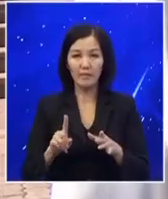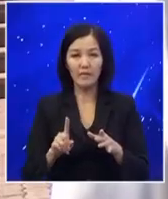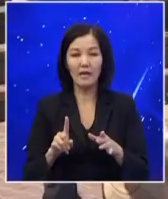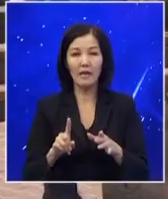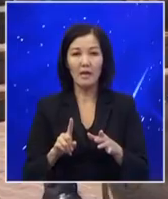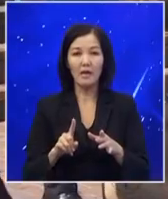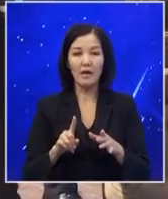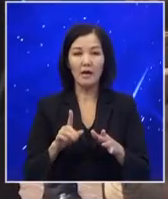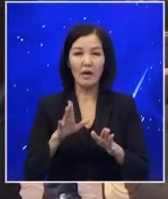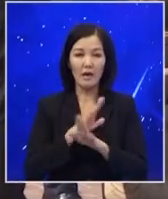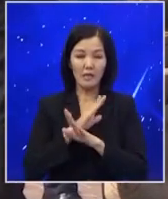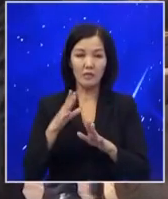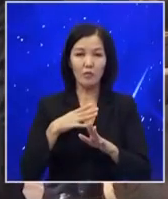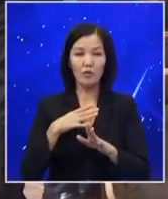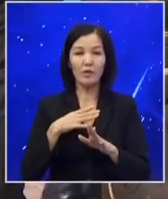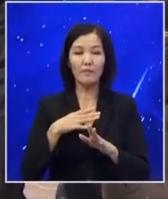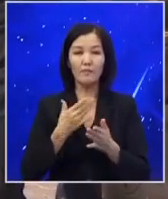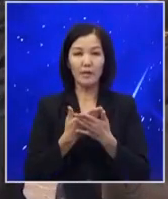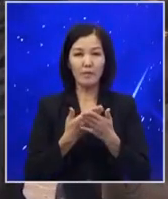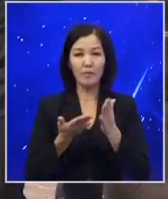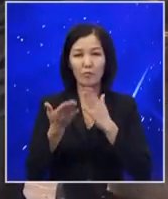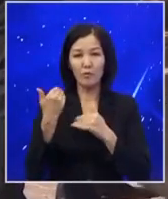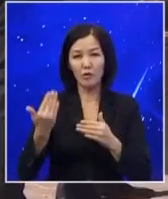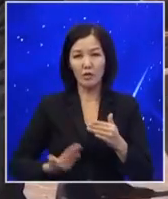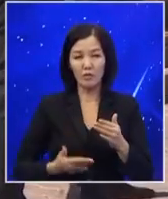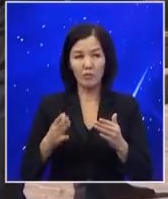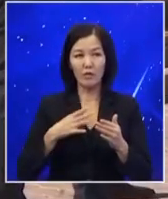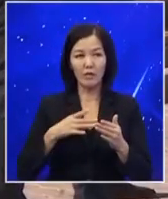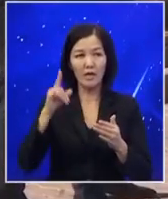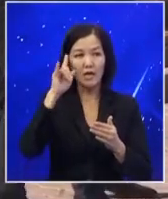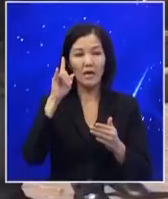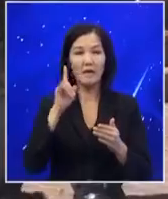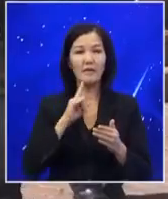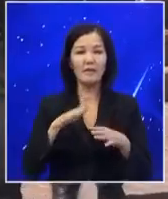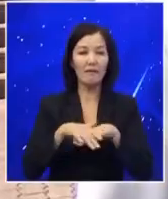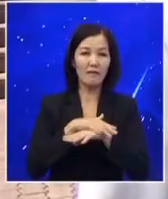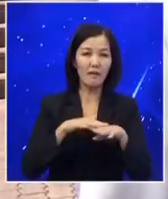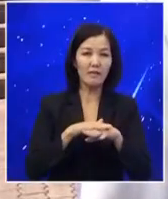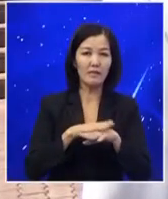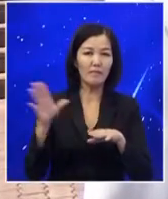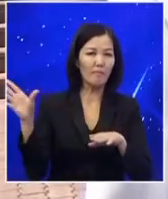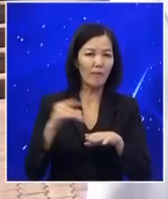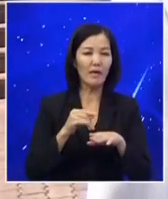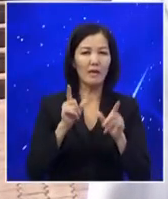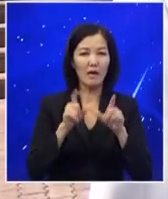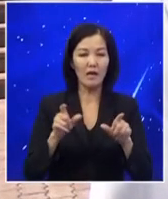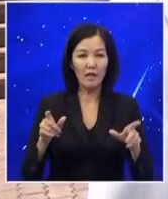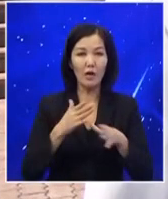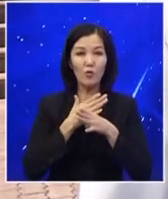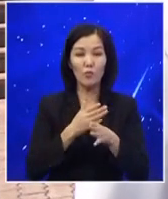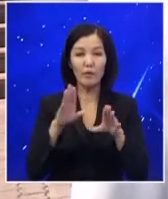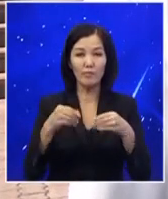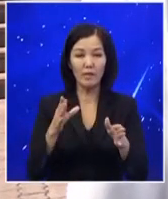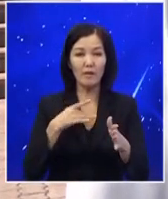отырмыз. Көз тірісінде ол кісінің Қазақ даласында көп адам жақсылығын көрді. Сол апамыздың